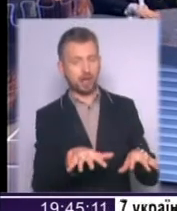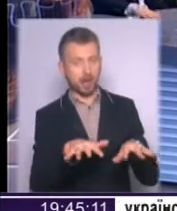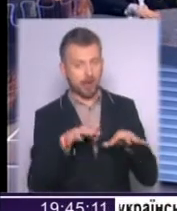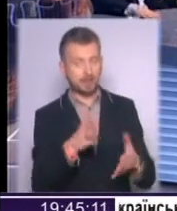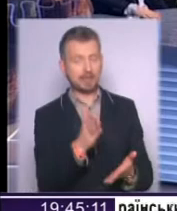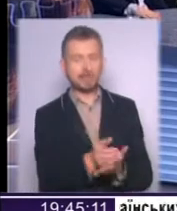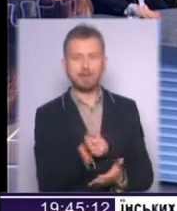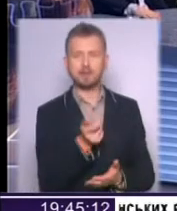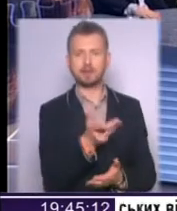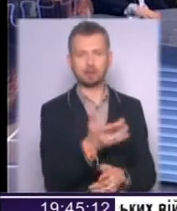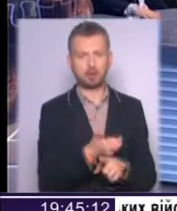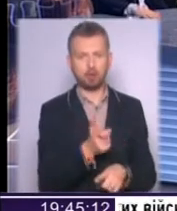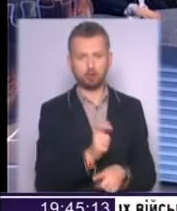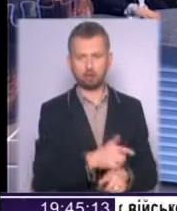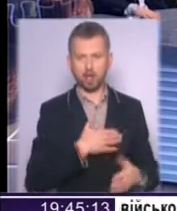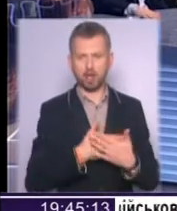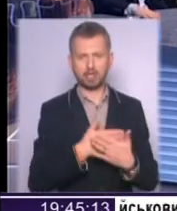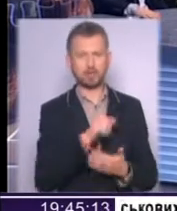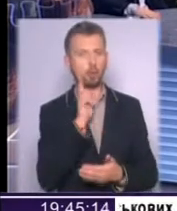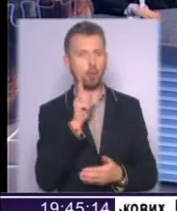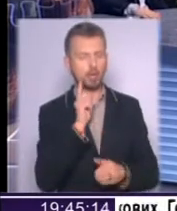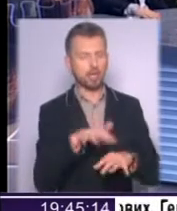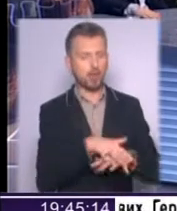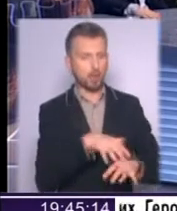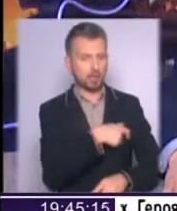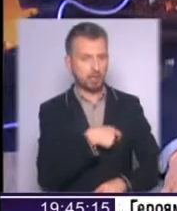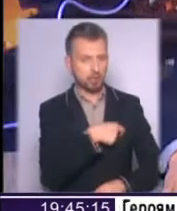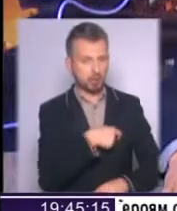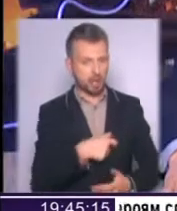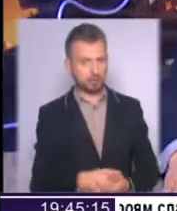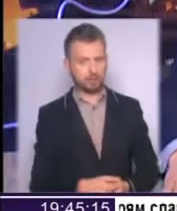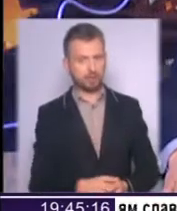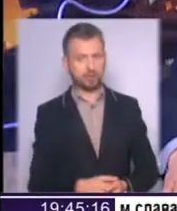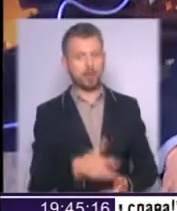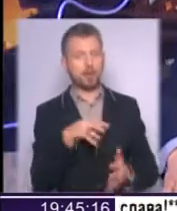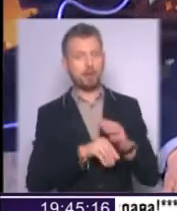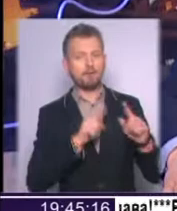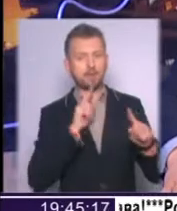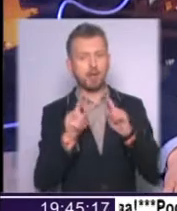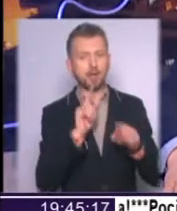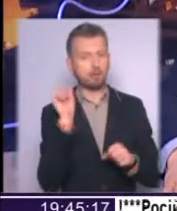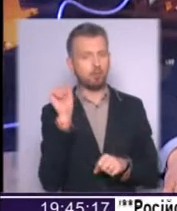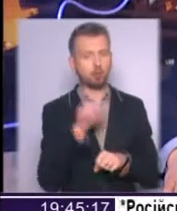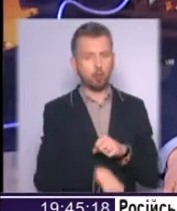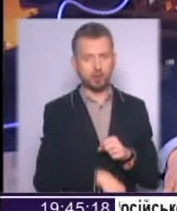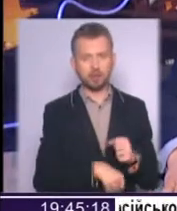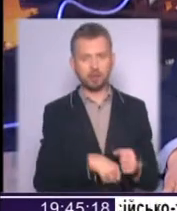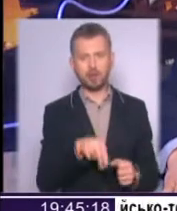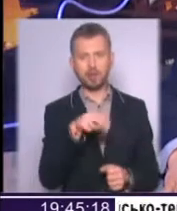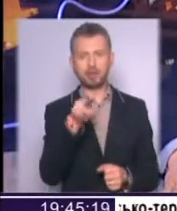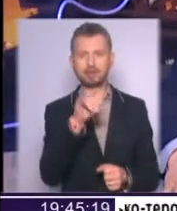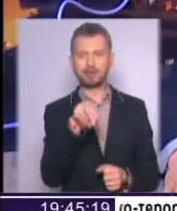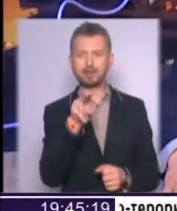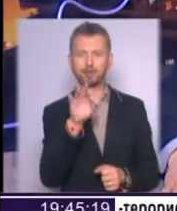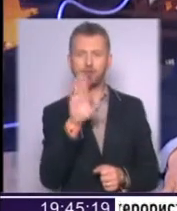низка дуже активних молодих народних депутатів. В Раді подолана дідовщина. Так.